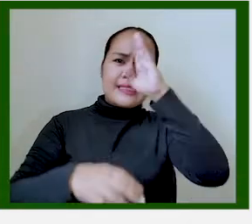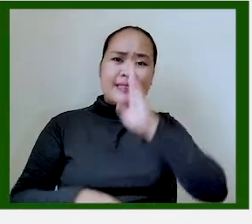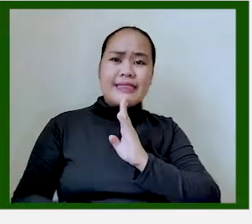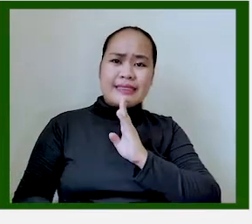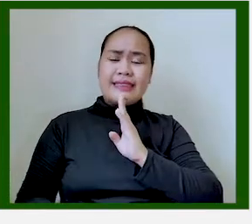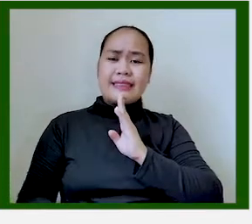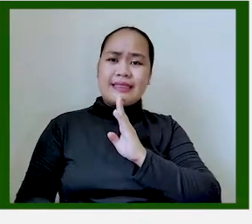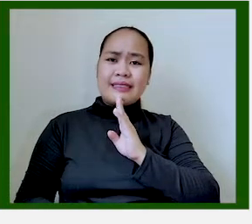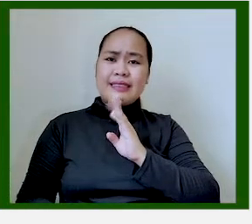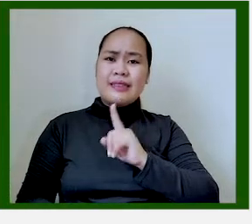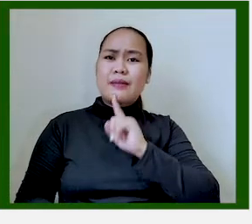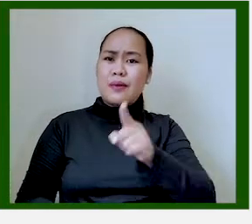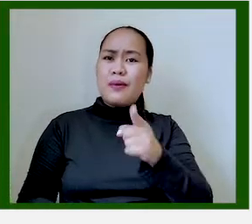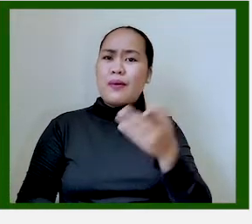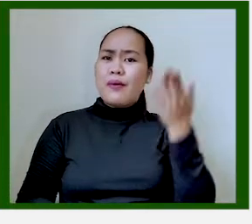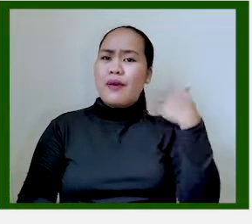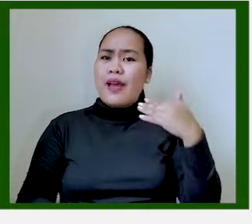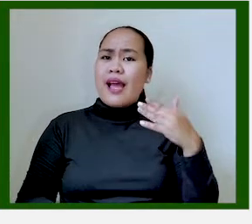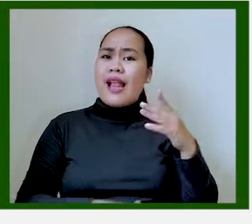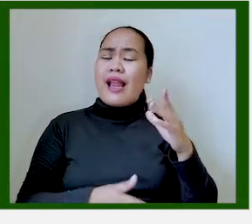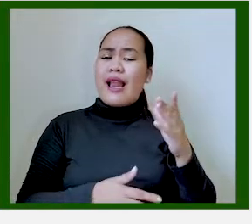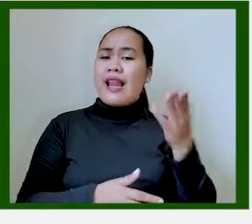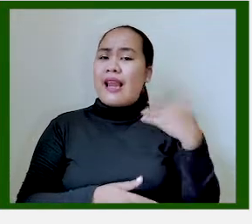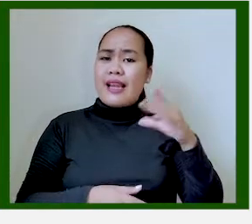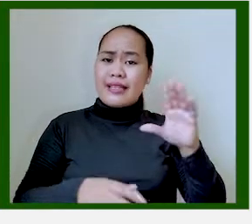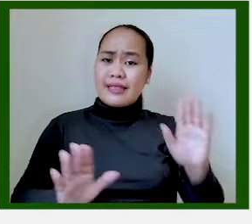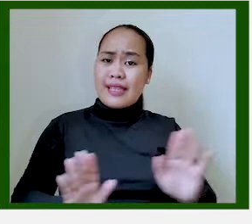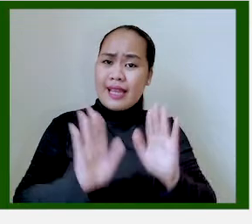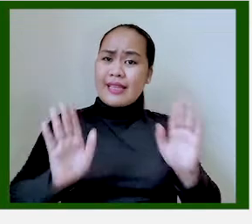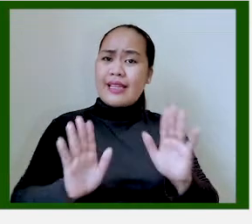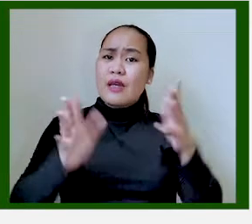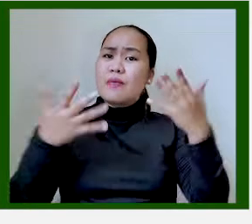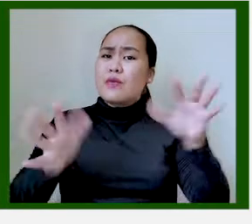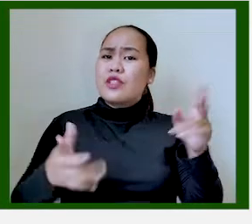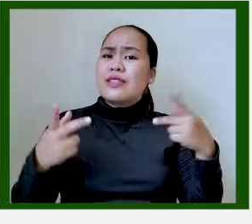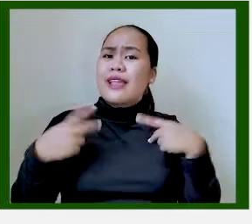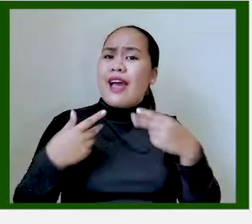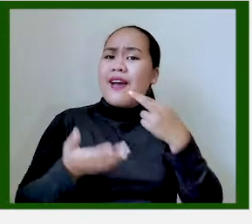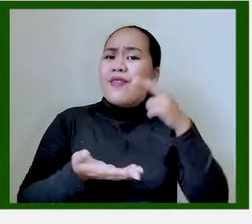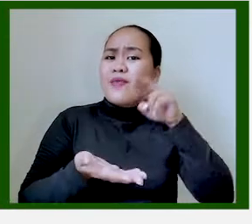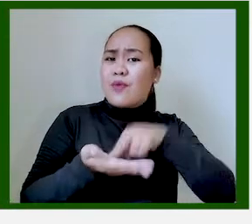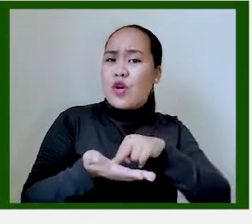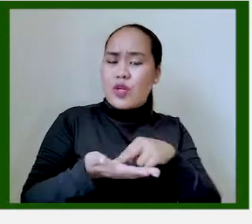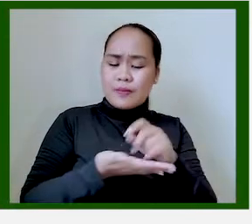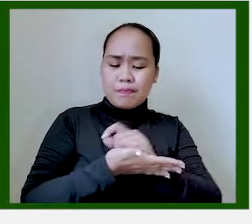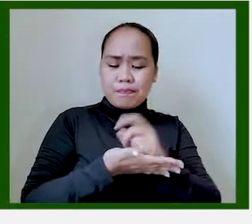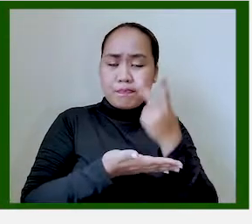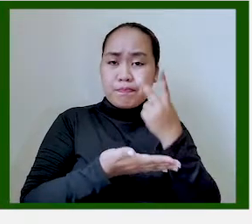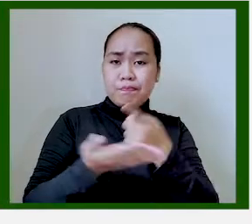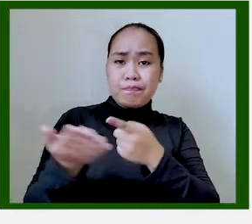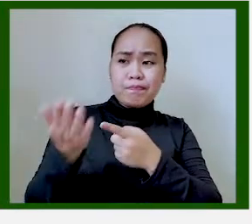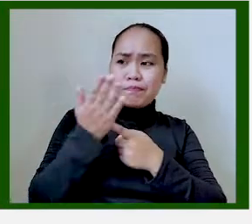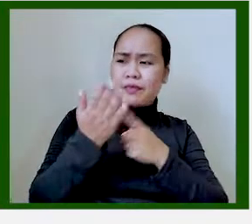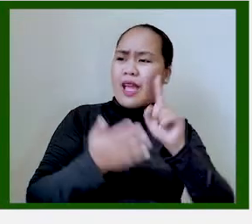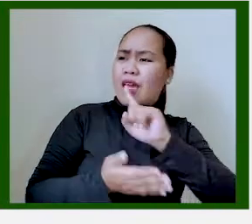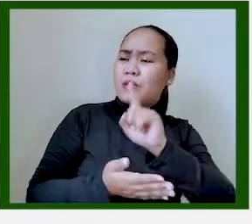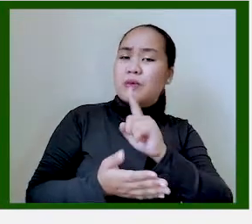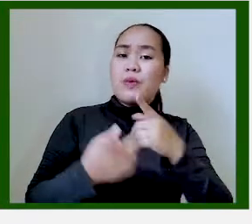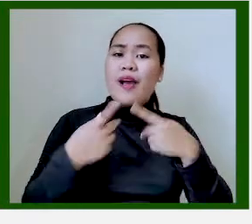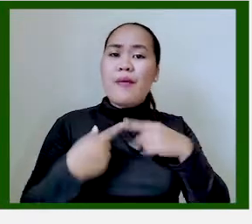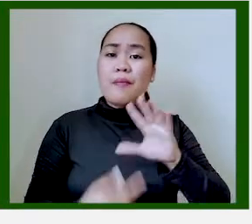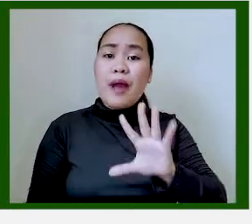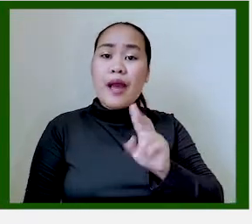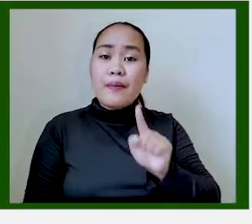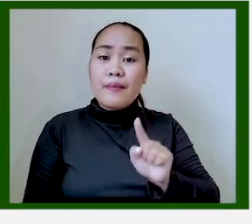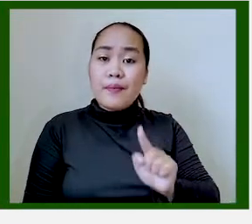last Sunday, no. Nakatanggap tayo ng report between 5:30 to 6 p.m.